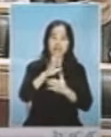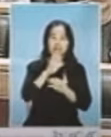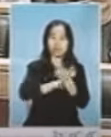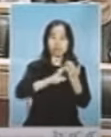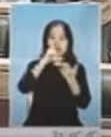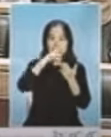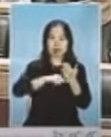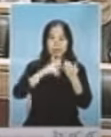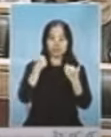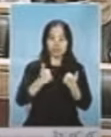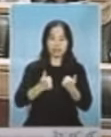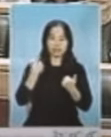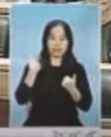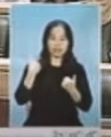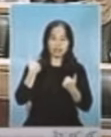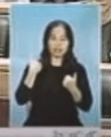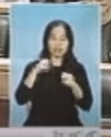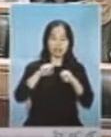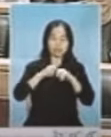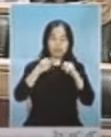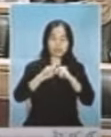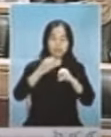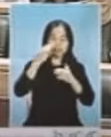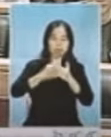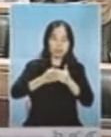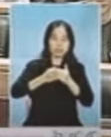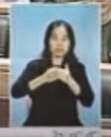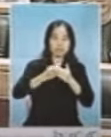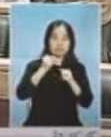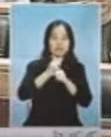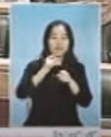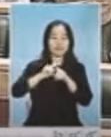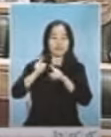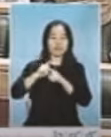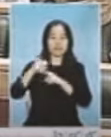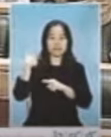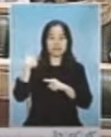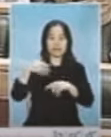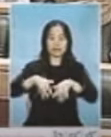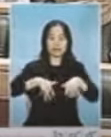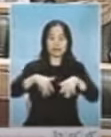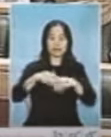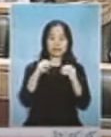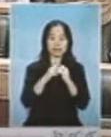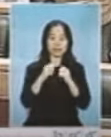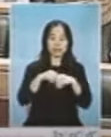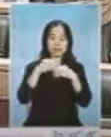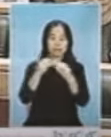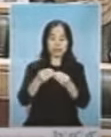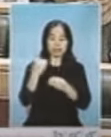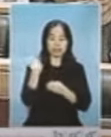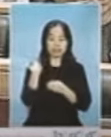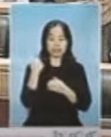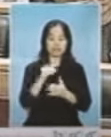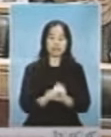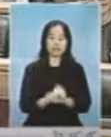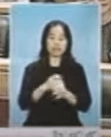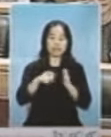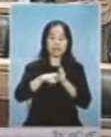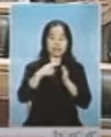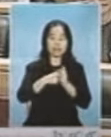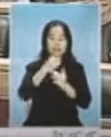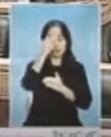ำให้ประเทศชะงักเดินไปไม่ได้สร้างความเดือดร้อนให้กับประชาชนมากมายมหาศาลสาเหตุเนื่องจาก